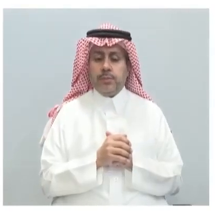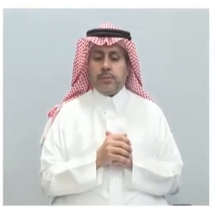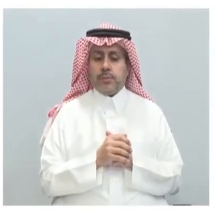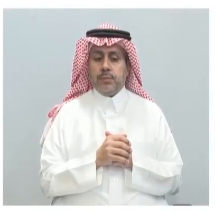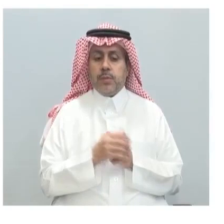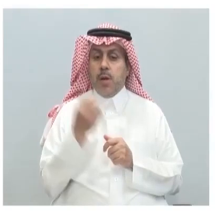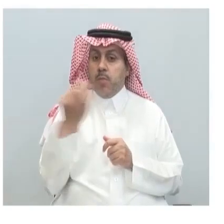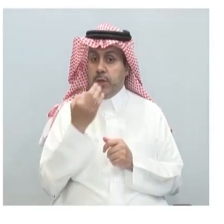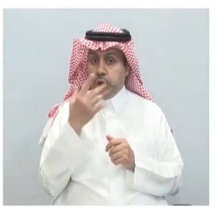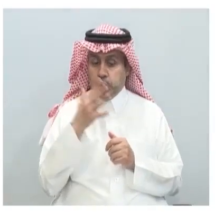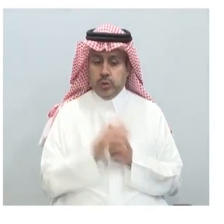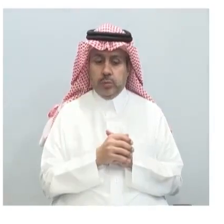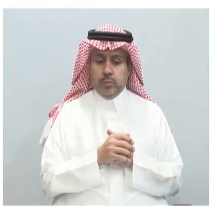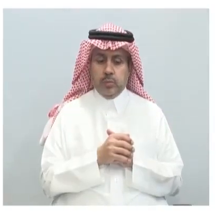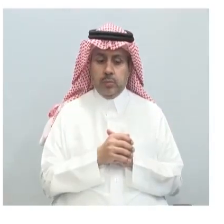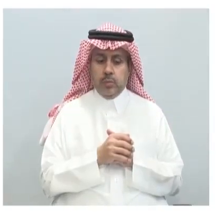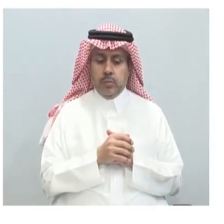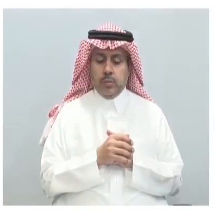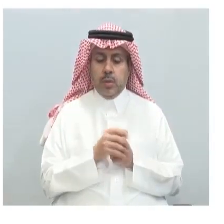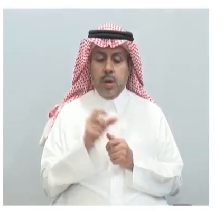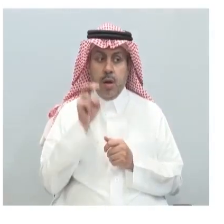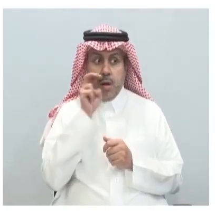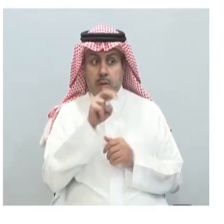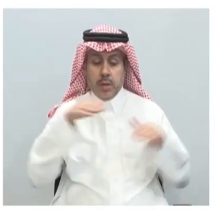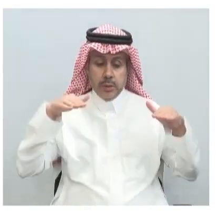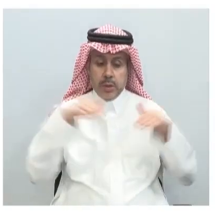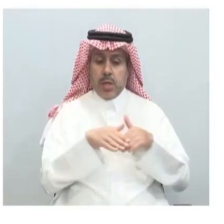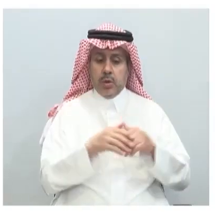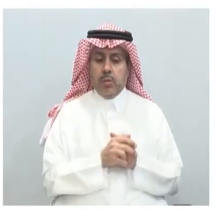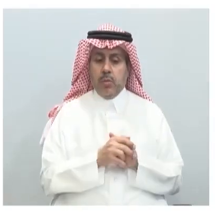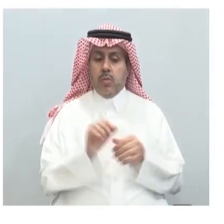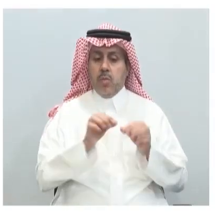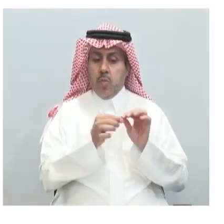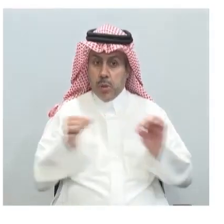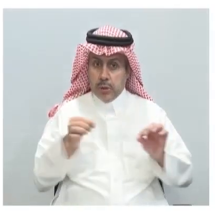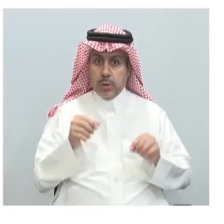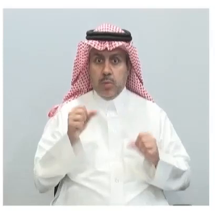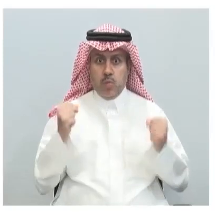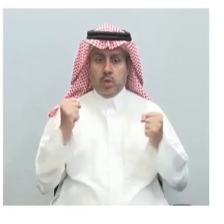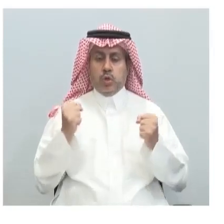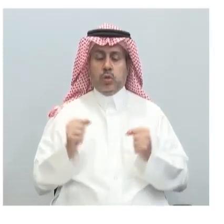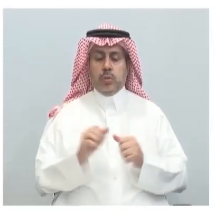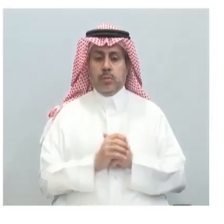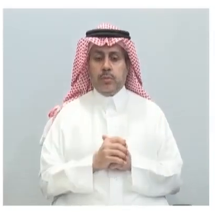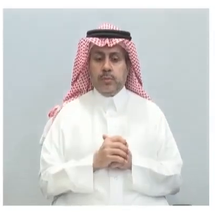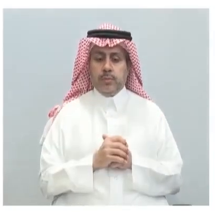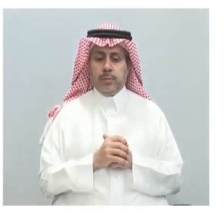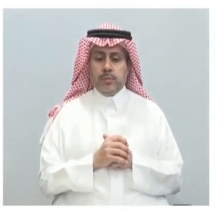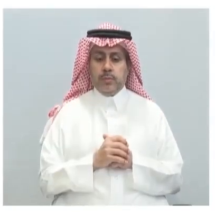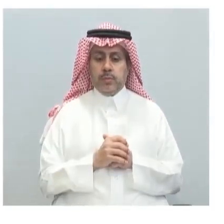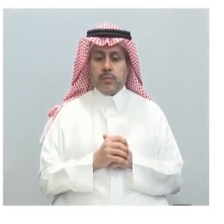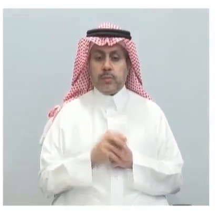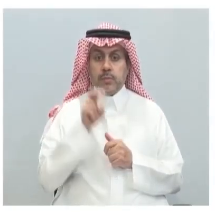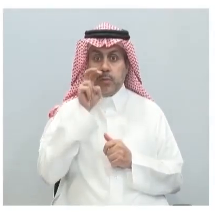مفرداتنا الجديده لهذا اليوم ستكون مفردتين نظريه التصادم والمعقد المنشط